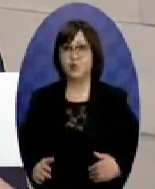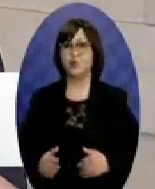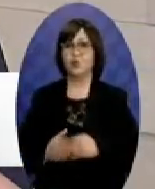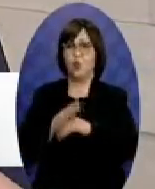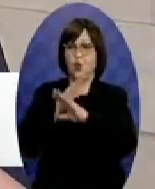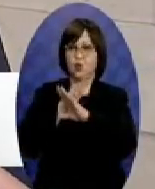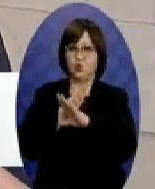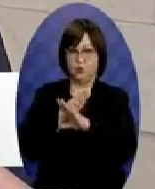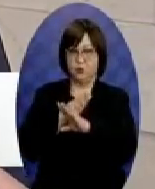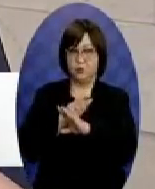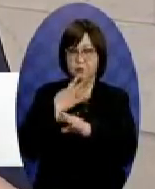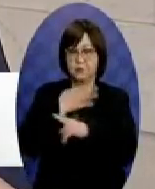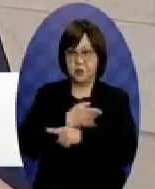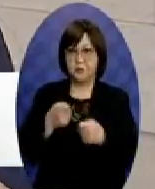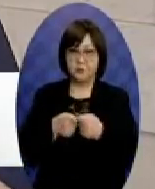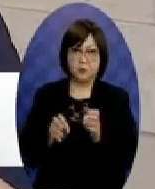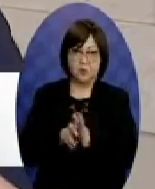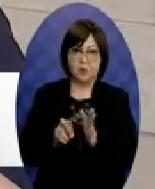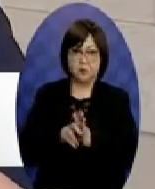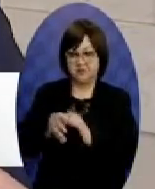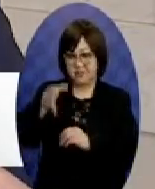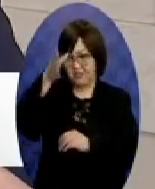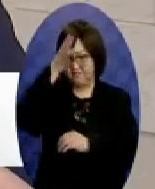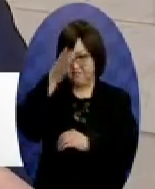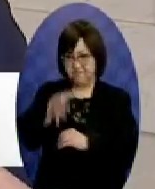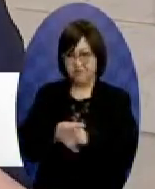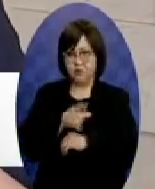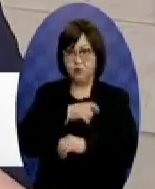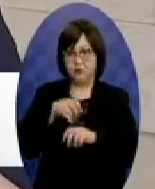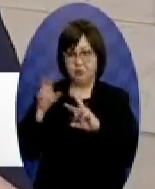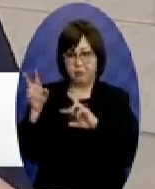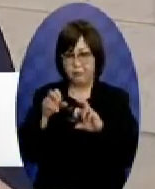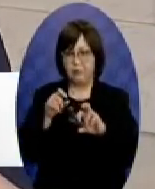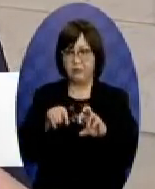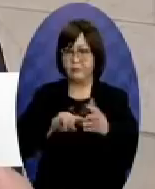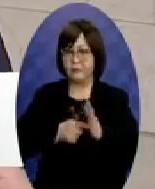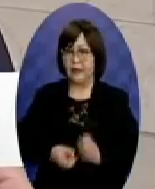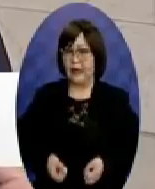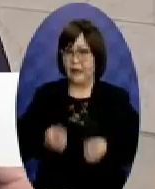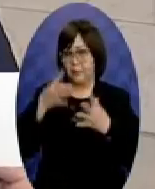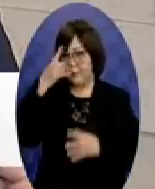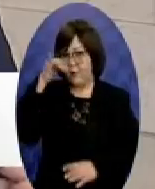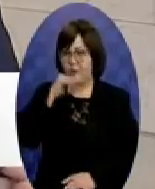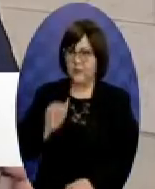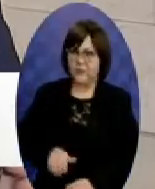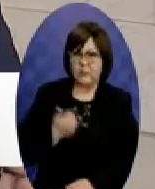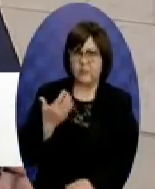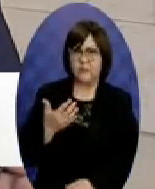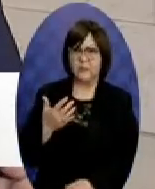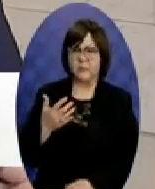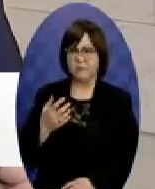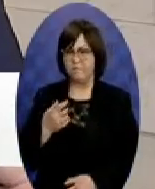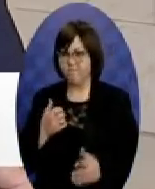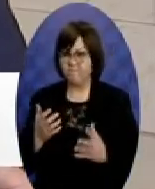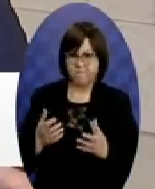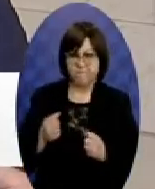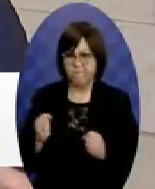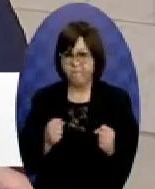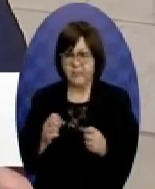гэсэн манай эрдэмтдийн тооцоол гарсан. Тийм учраас Монгол улс бол илүү амбицтай зоригтой зоримог алхам хийж энэ